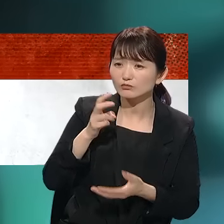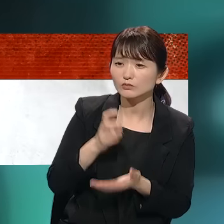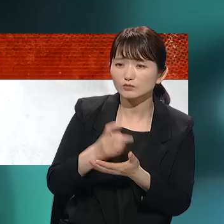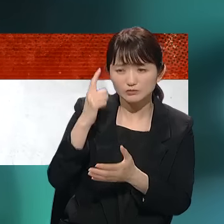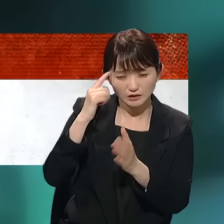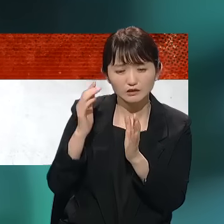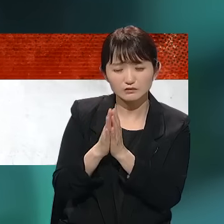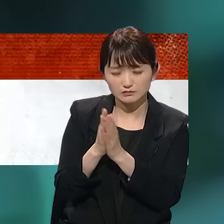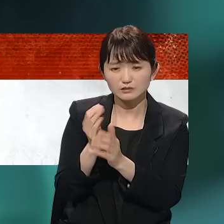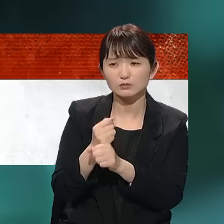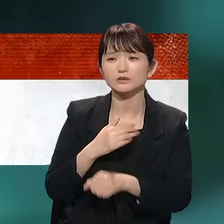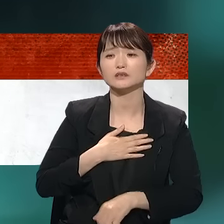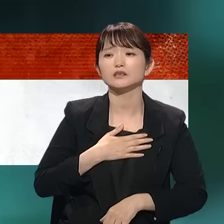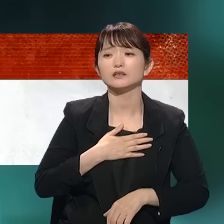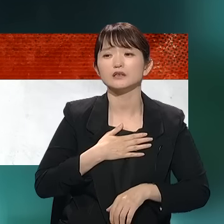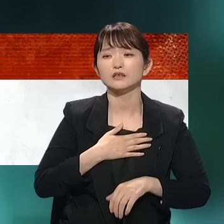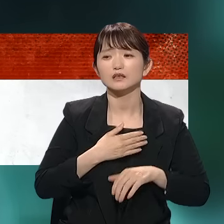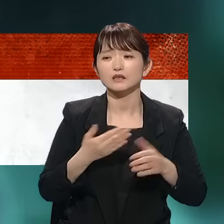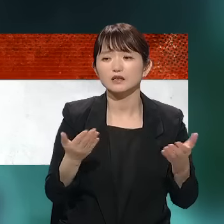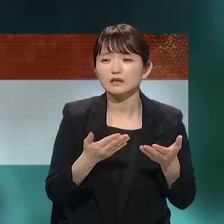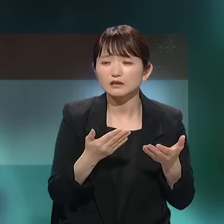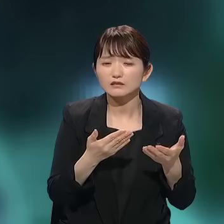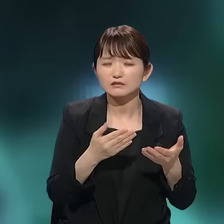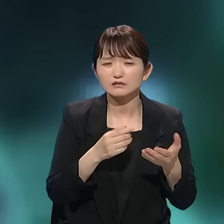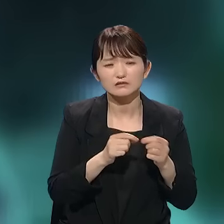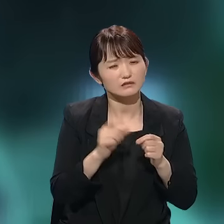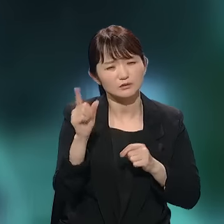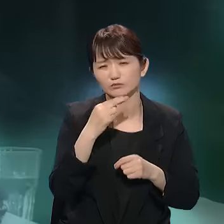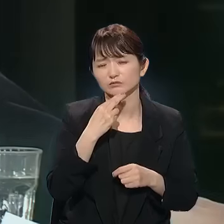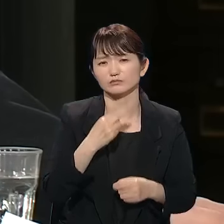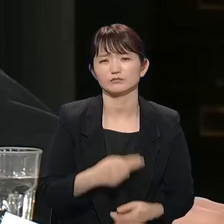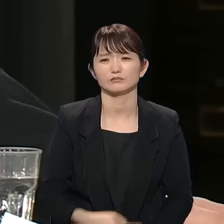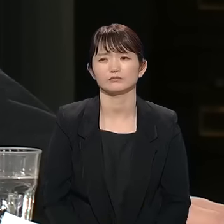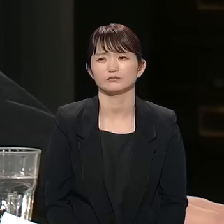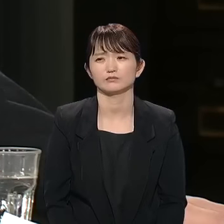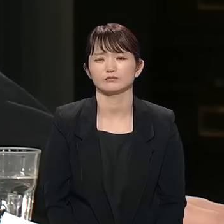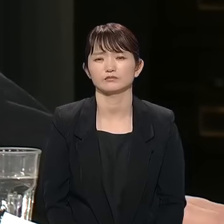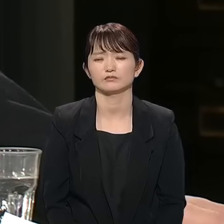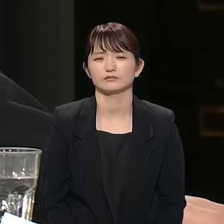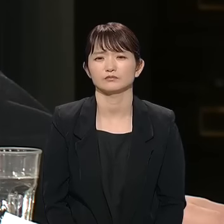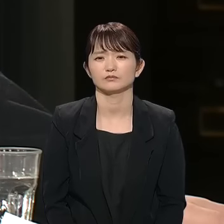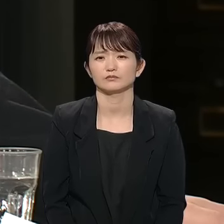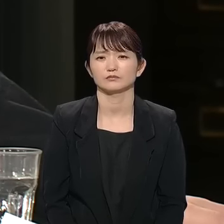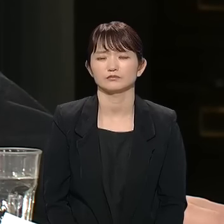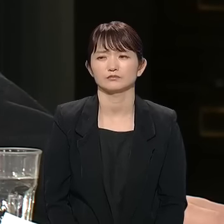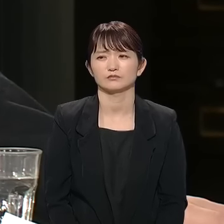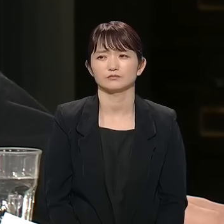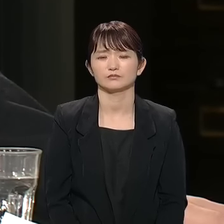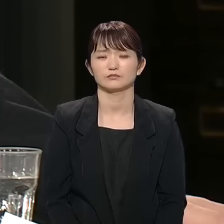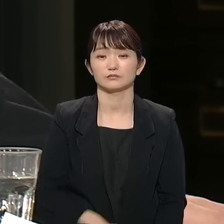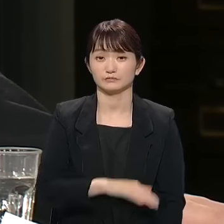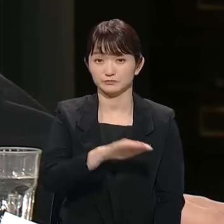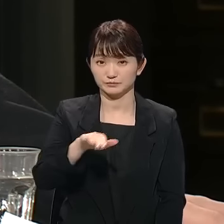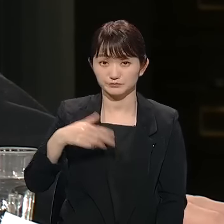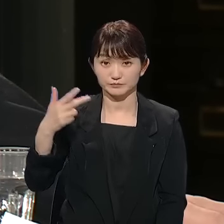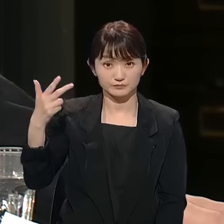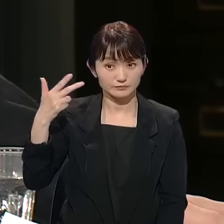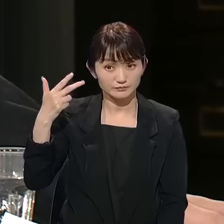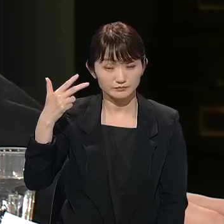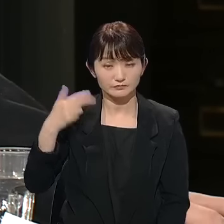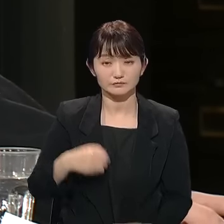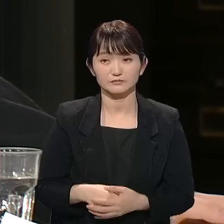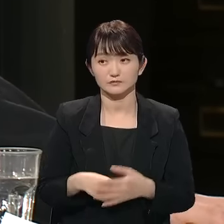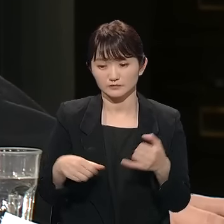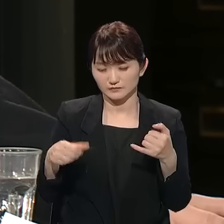제가 할 수 있는 거는 거의 없다고 생각합니다. 아, 백 변호사님, 저희가 지난주에 전해드린 이